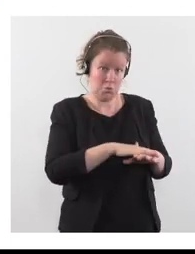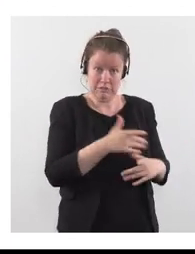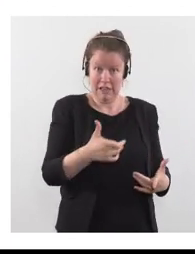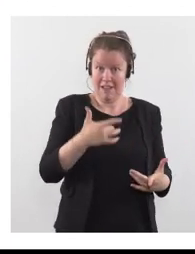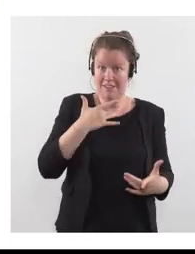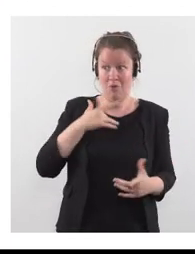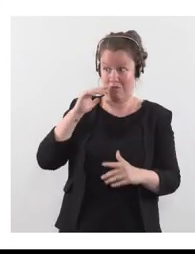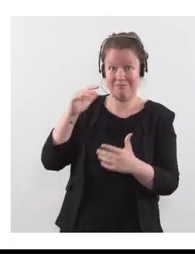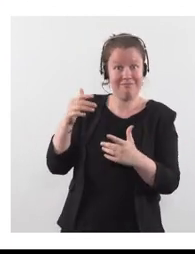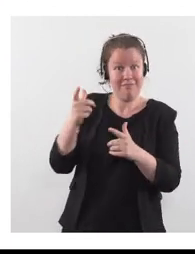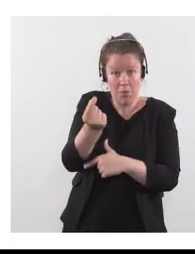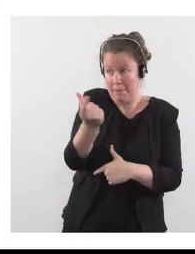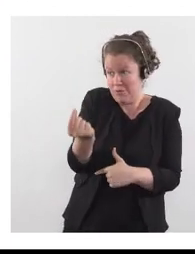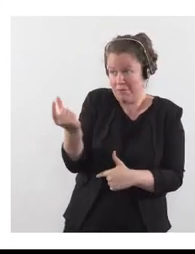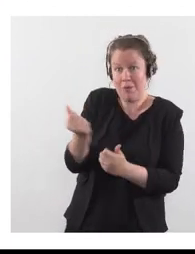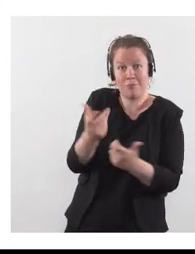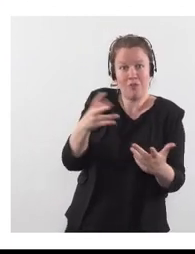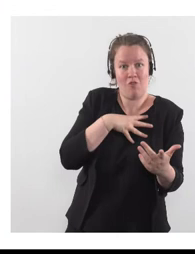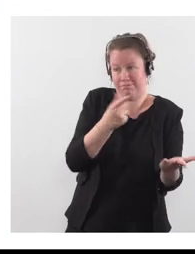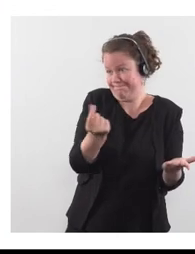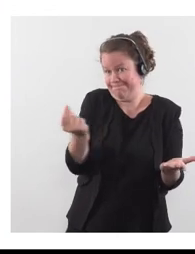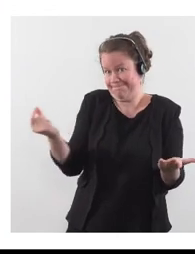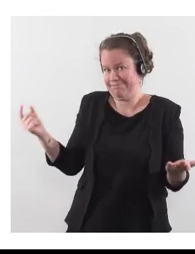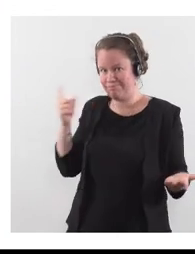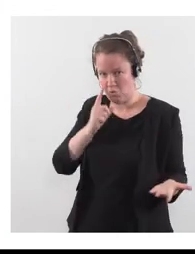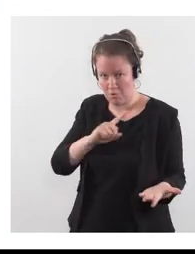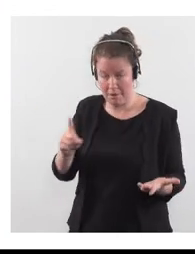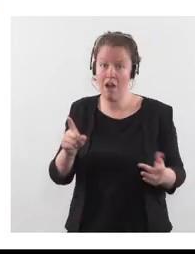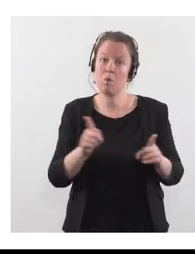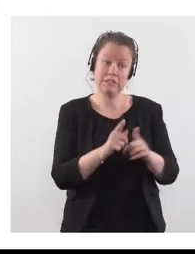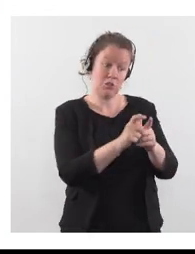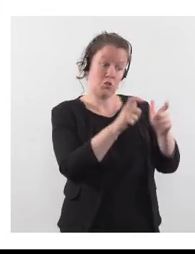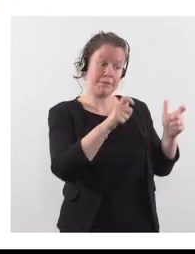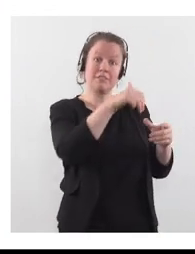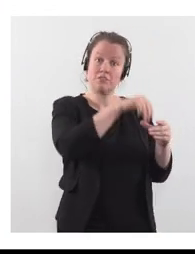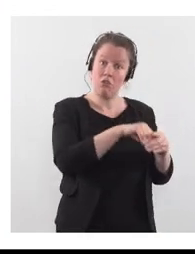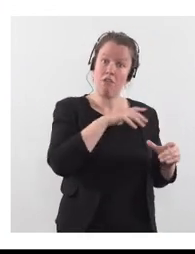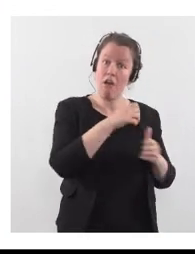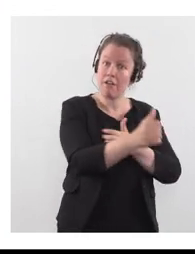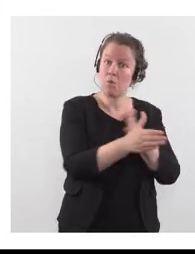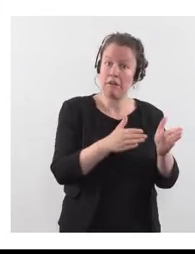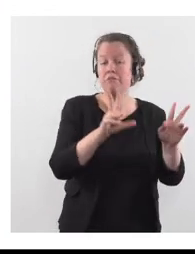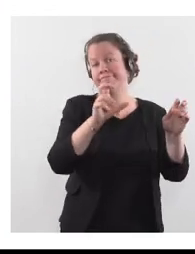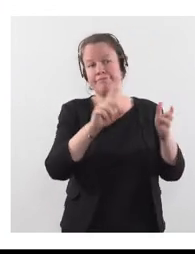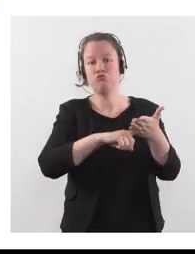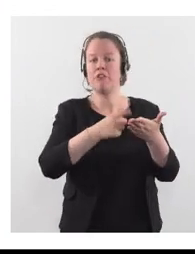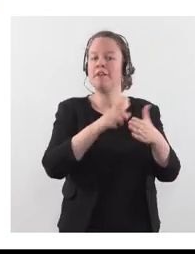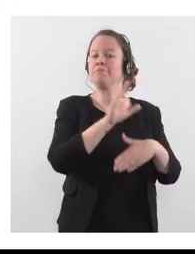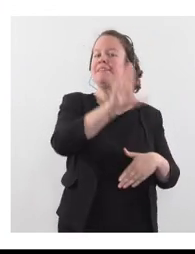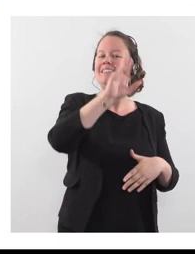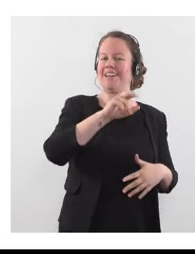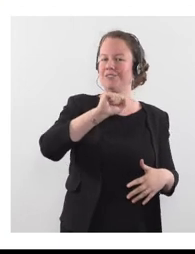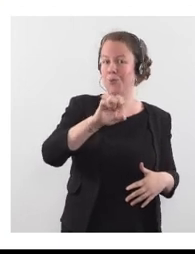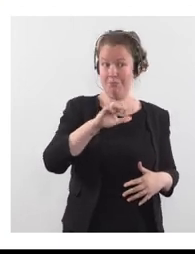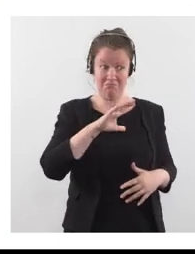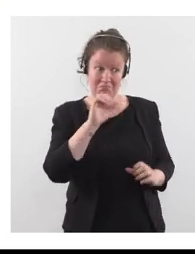à travers cette notion de responsabilité sociale des entreprises, qui est encore assez mal connue, mais il y a une série